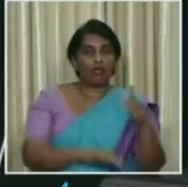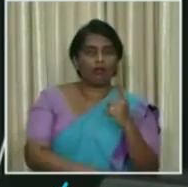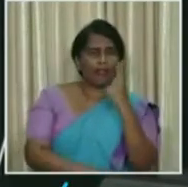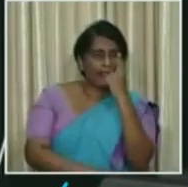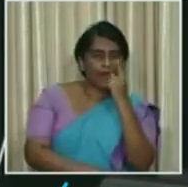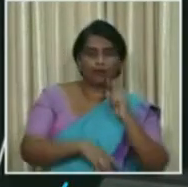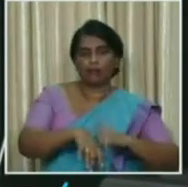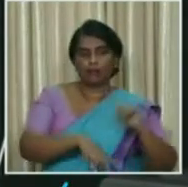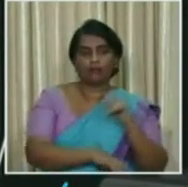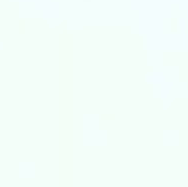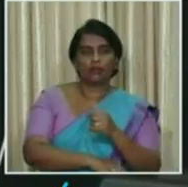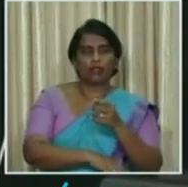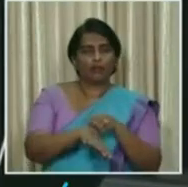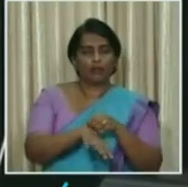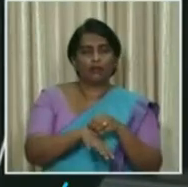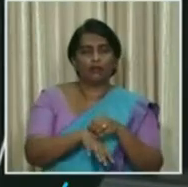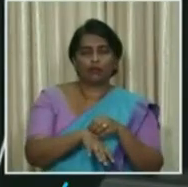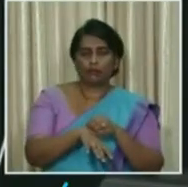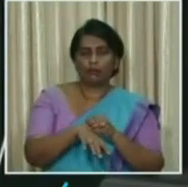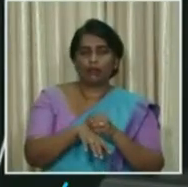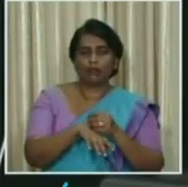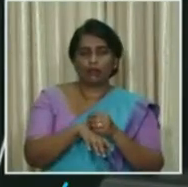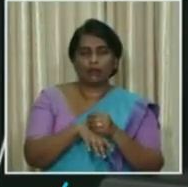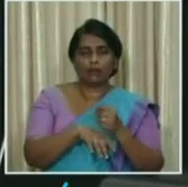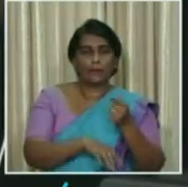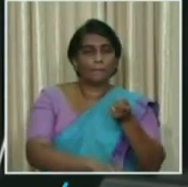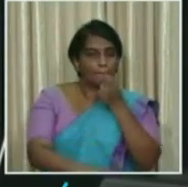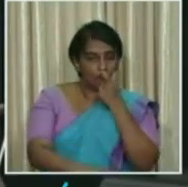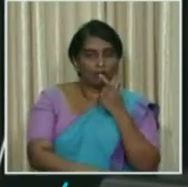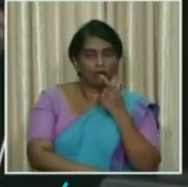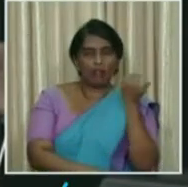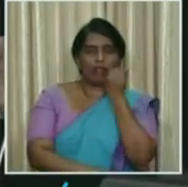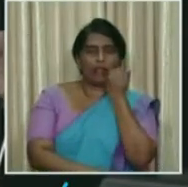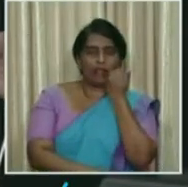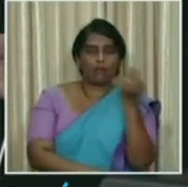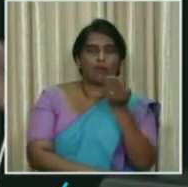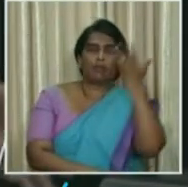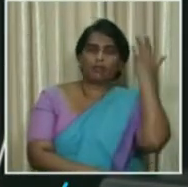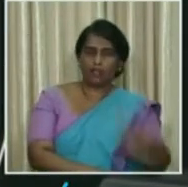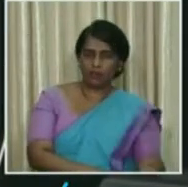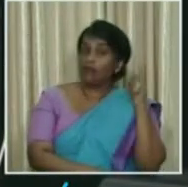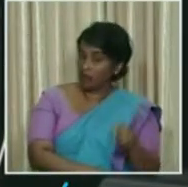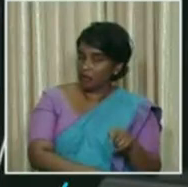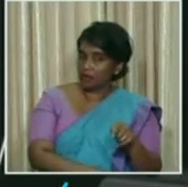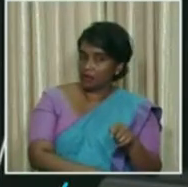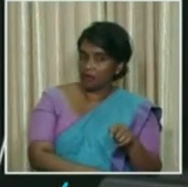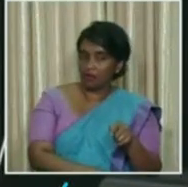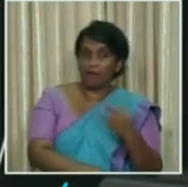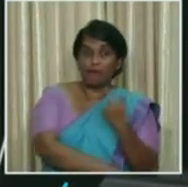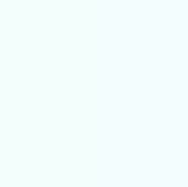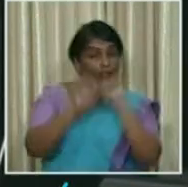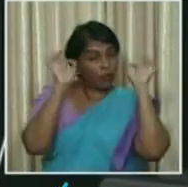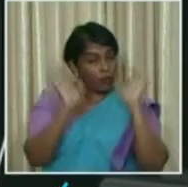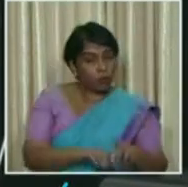සිදුවීමක් වුණා. ඒකට ඇලර්ජි එකක් ආවා. ඒකට පිරට සීරම් එකක් ගත්තා. ඒක සංකූලතාවා. දරුවා නැති වුණා. හැබැයි ඒකට වැක්සින් එක